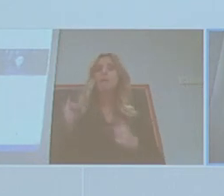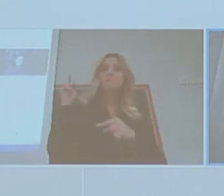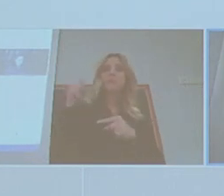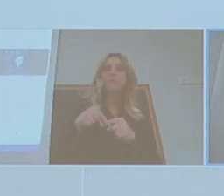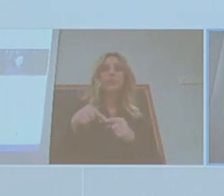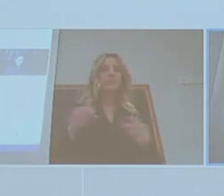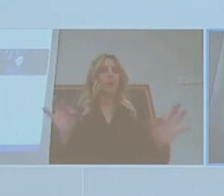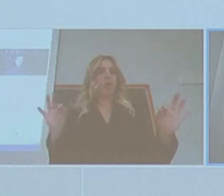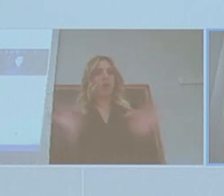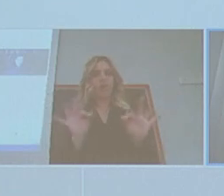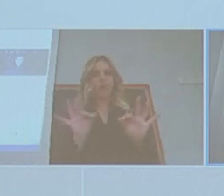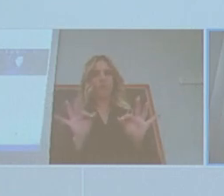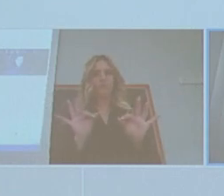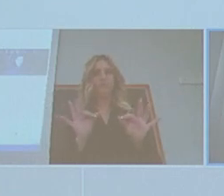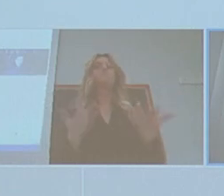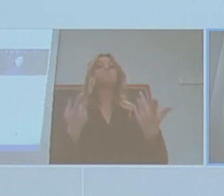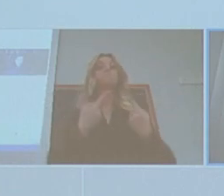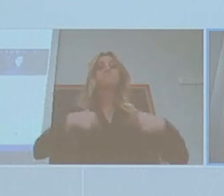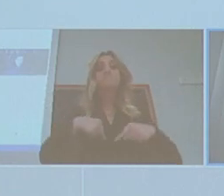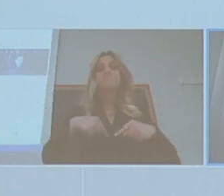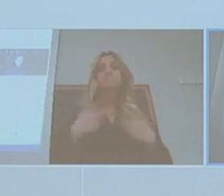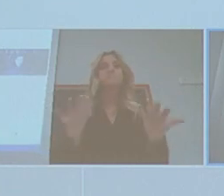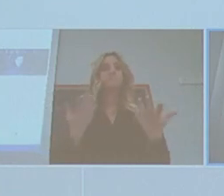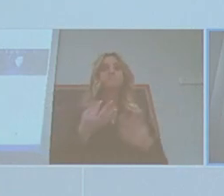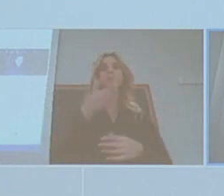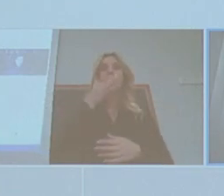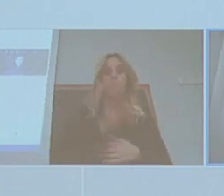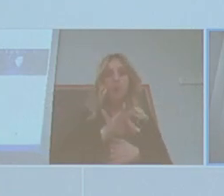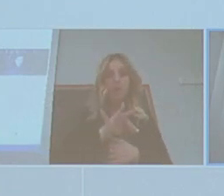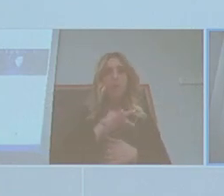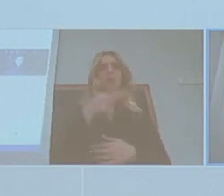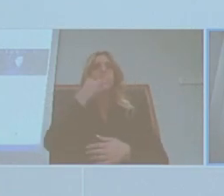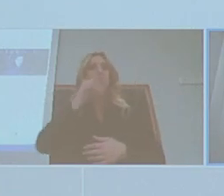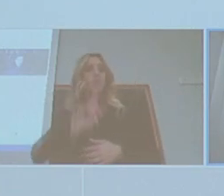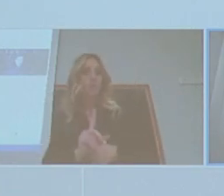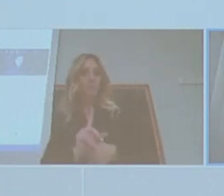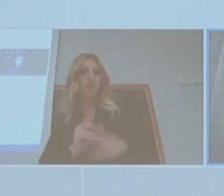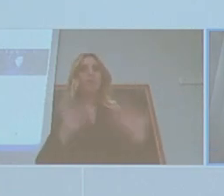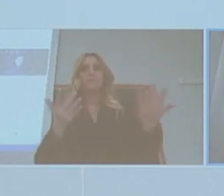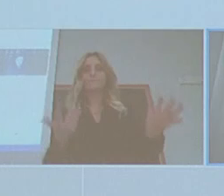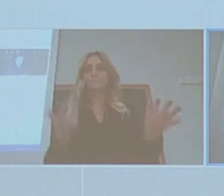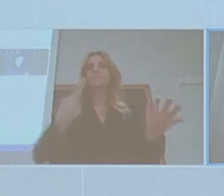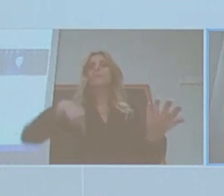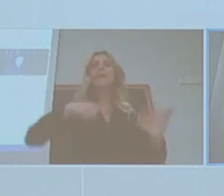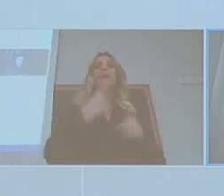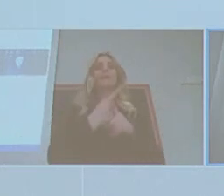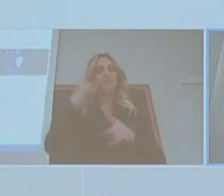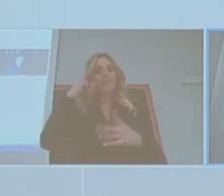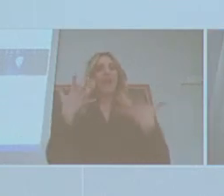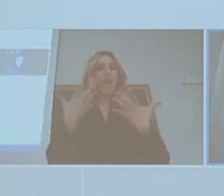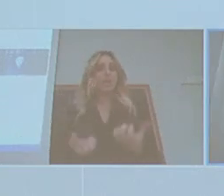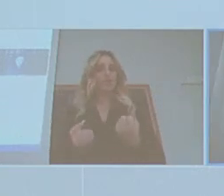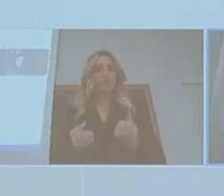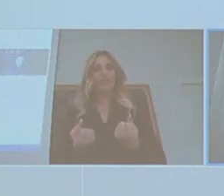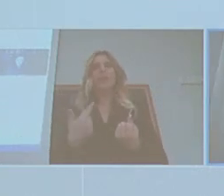più ottimisti su questa presunta funzionalità del sistema e dobbiamo prendere atto che ci sono